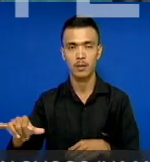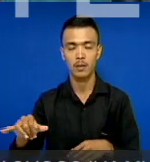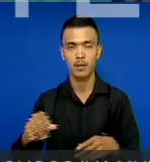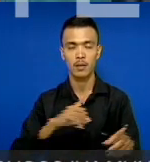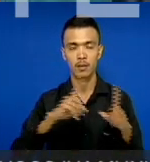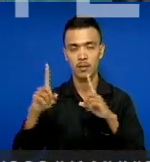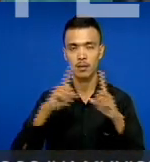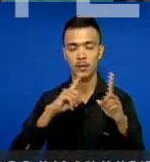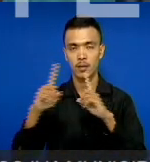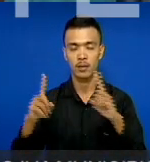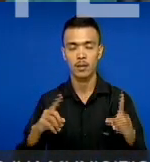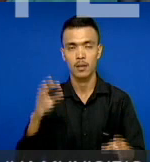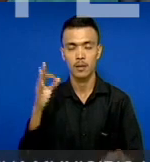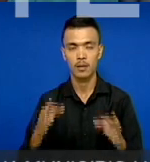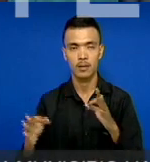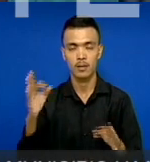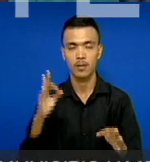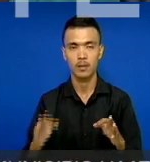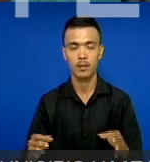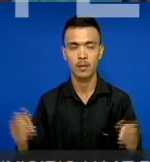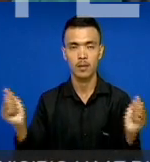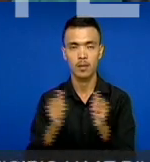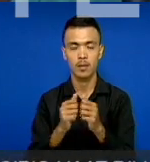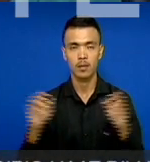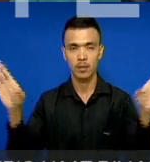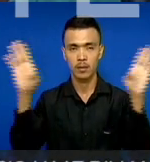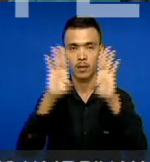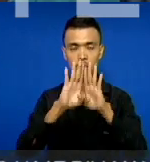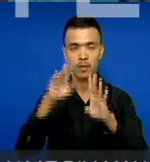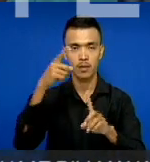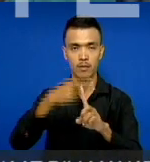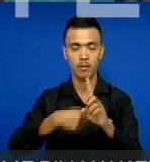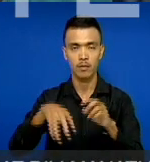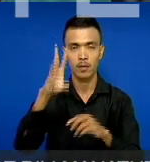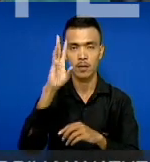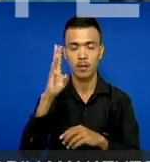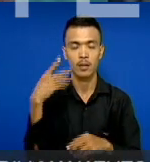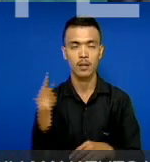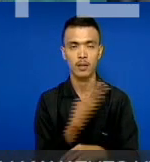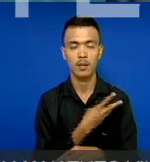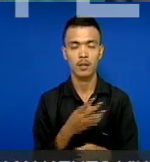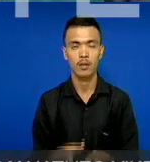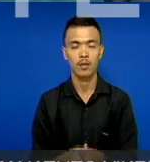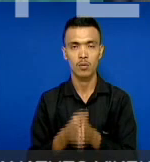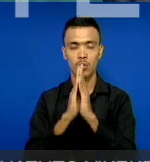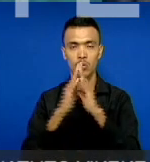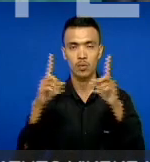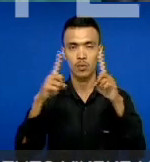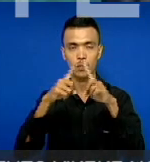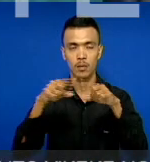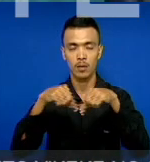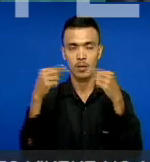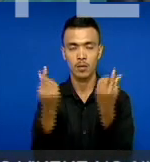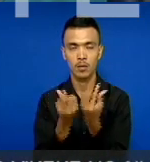TVBB. Entau, ko suspensa da fulan nene tan ita karak proaktif utan ita husu ba temar saya sira atau